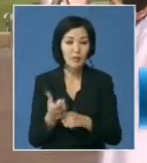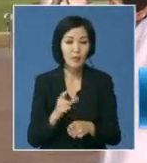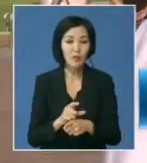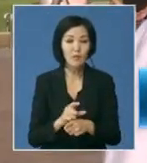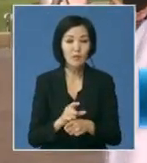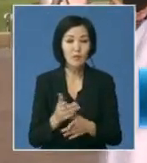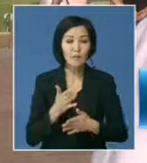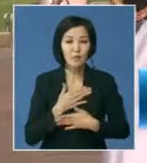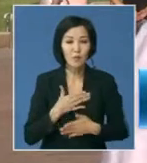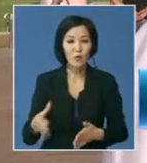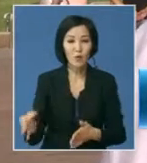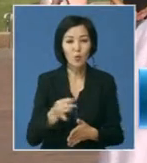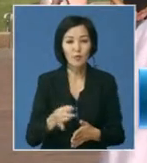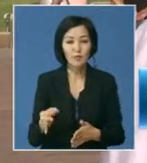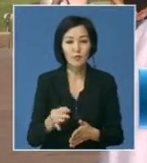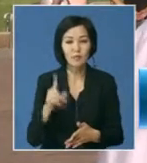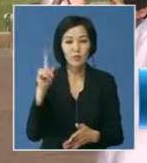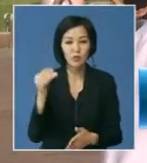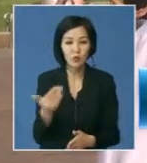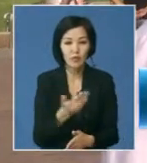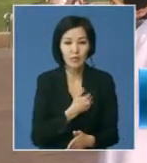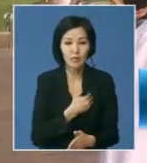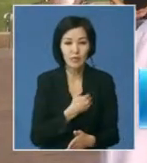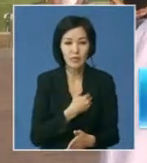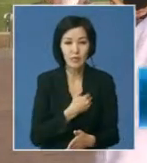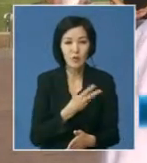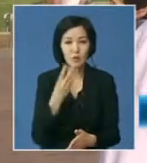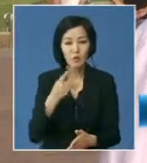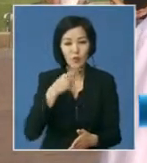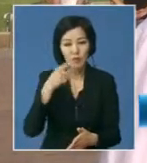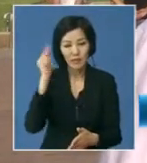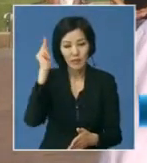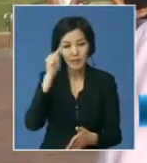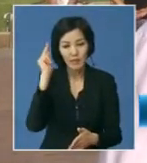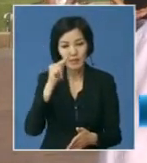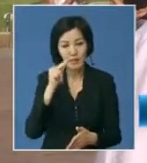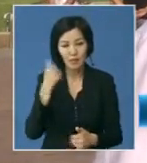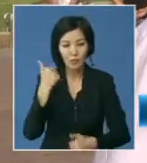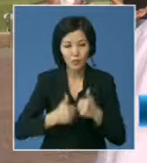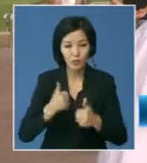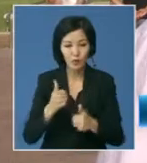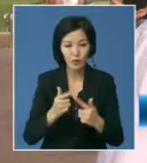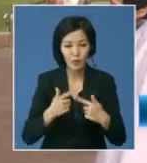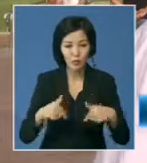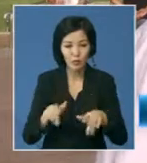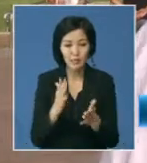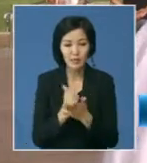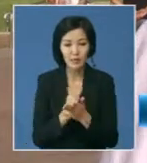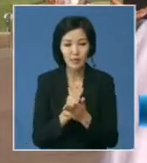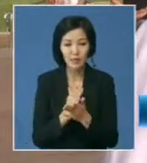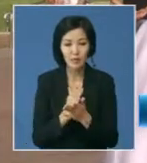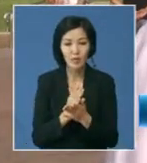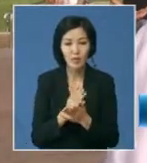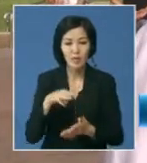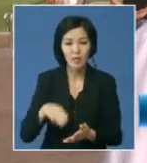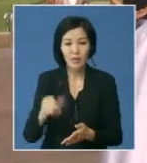осы облысымыздан 100 ерікті қазіргі кезде 3 тілді меңгеріп, оқу курстарын ұйымдастырып жатырмыз. Сол аманшылық болса, осы тамыз